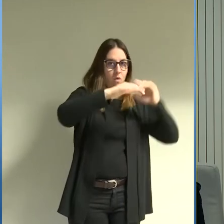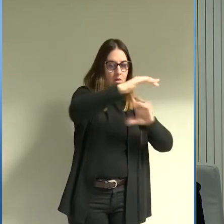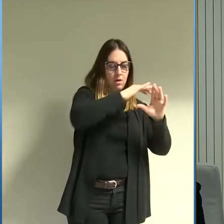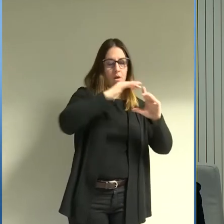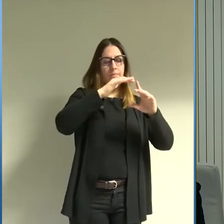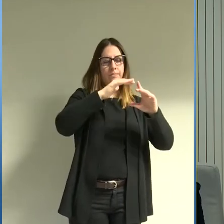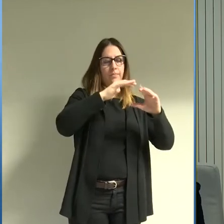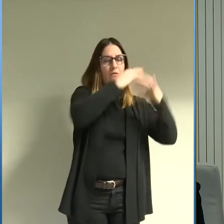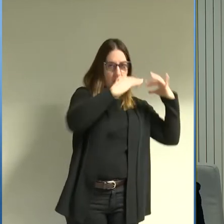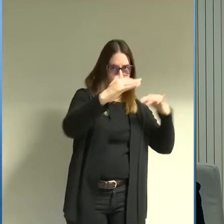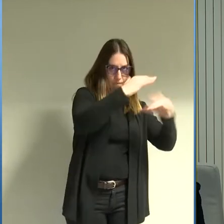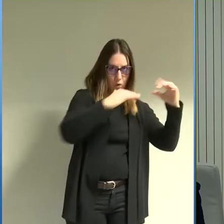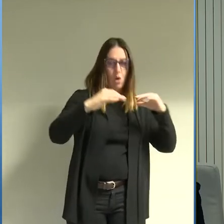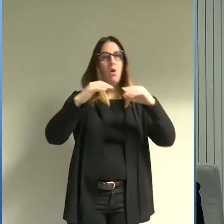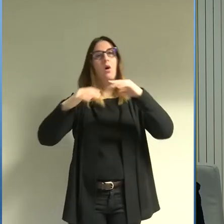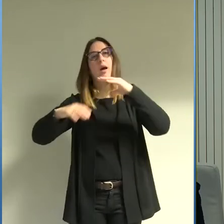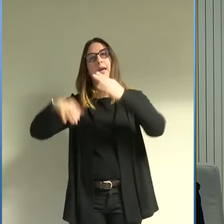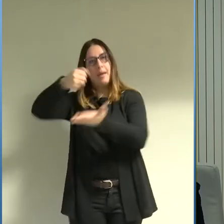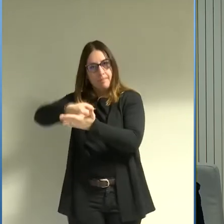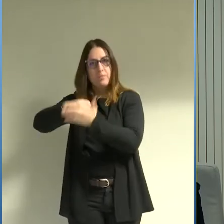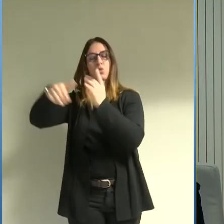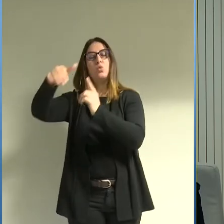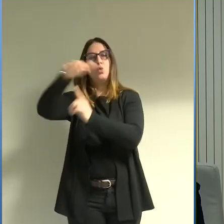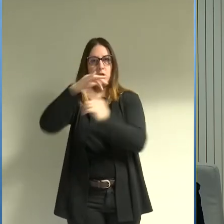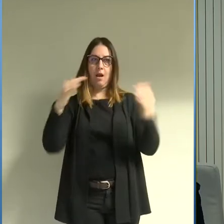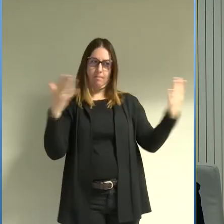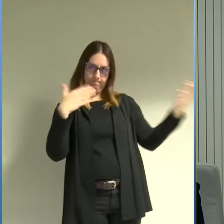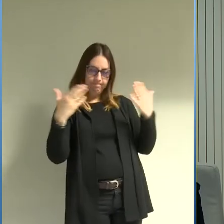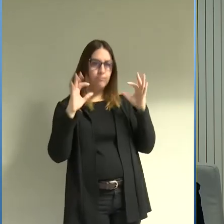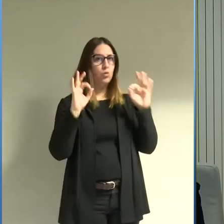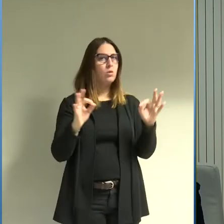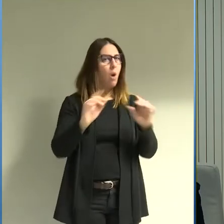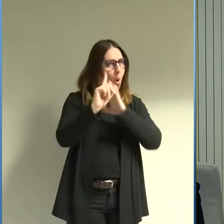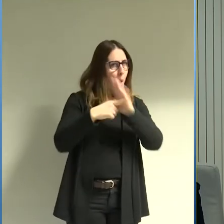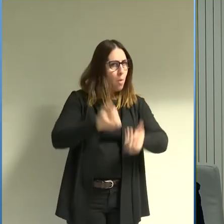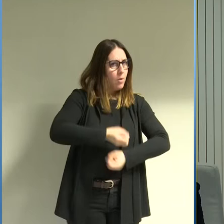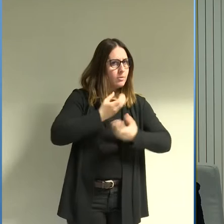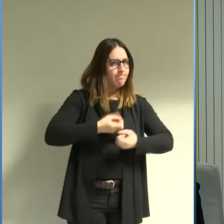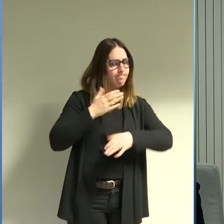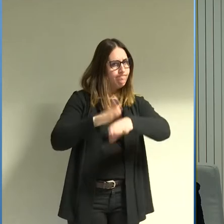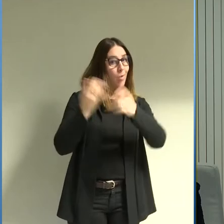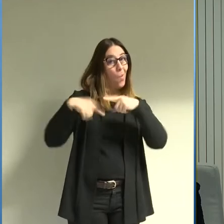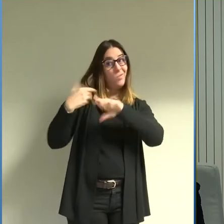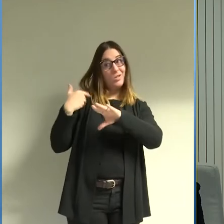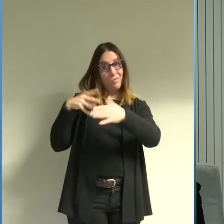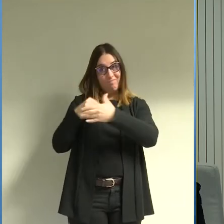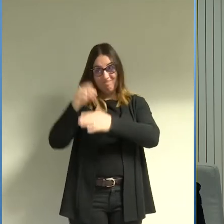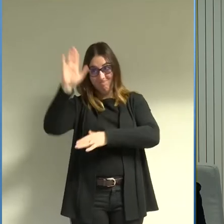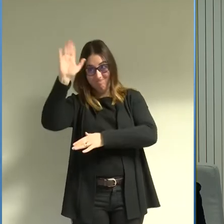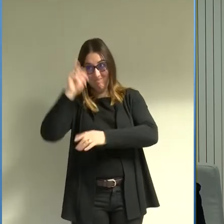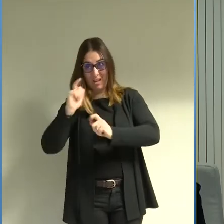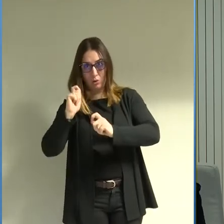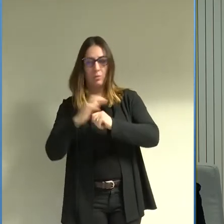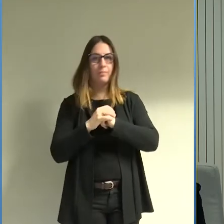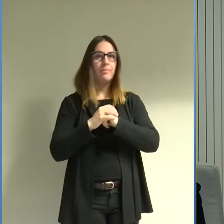social je réitère mon choix que j'avais exprimé le pour la commune la commission qu'une réflexion une présentation